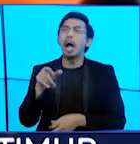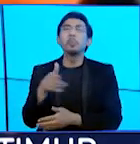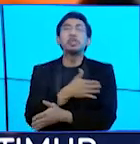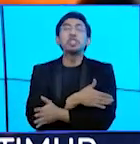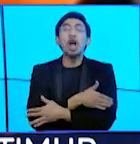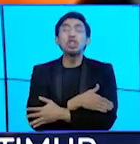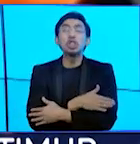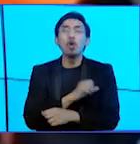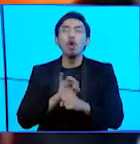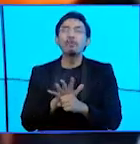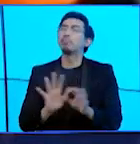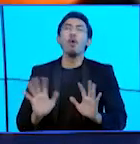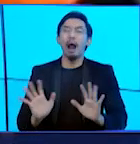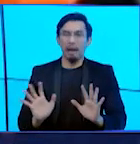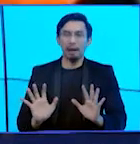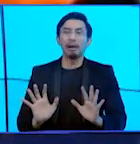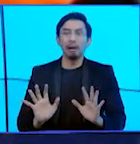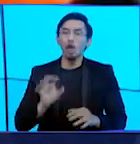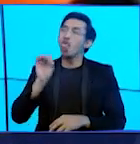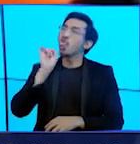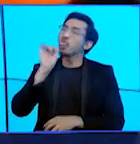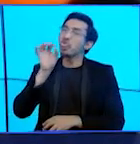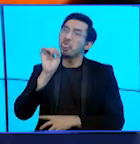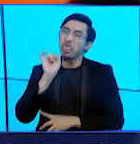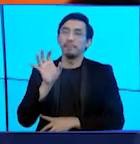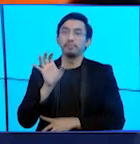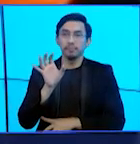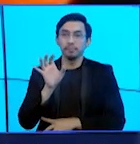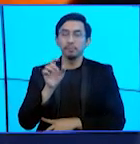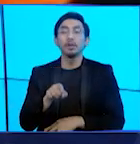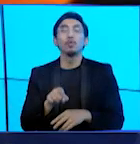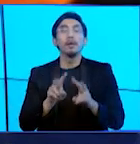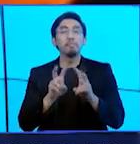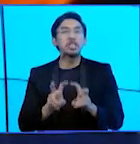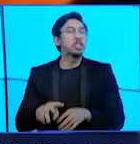karena COVID dan mengatakan bahwa hasil pemeriksaan tersebut tidak benar.